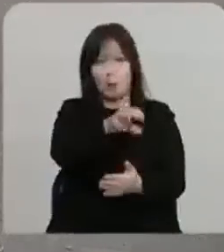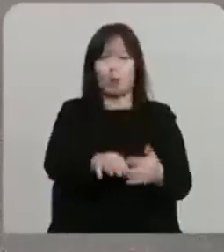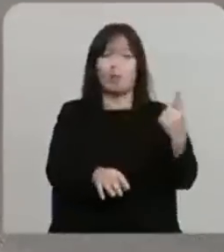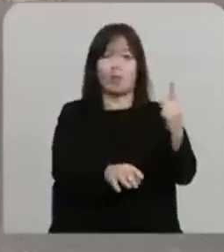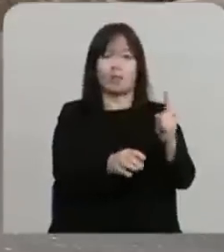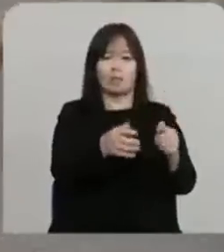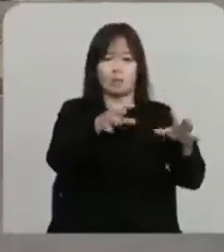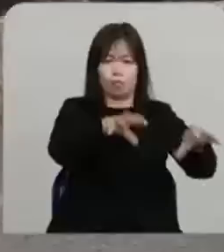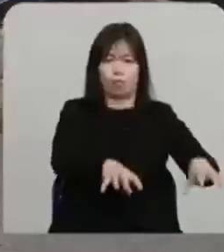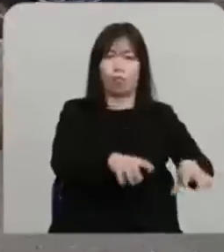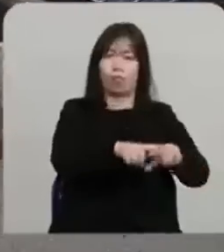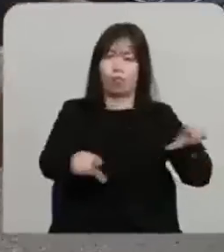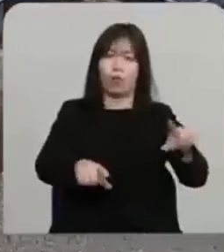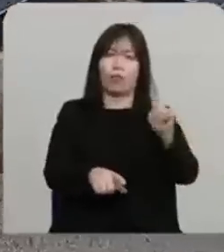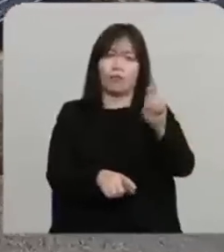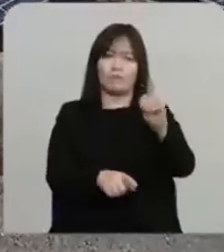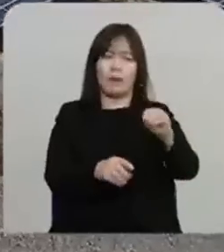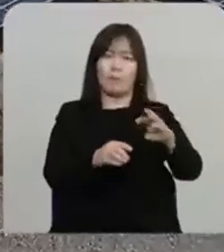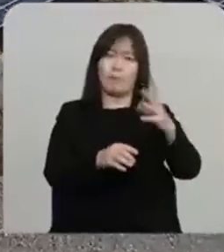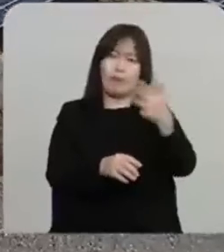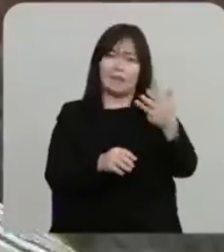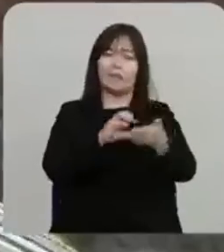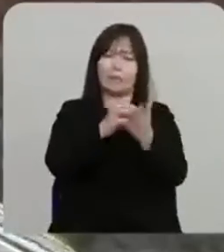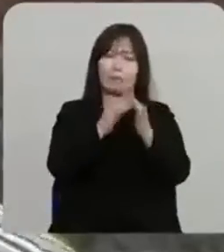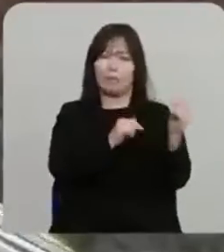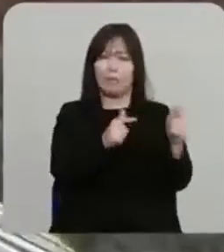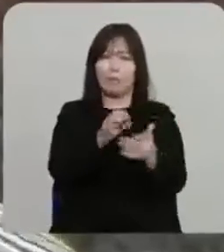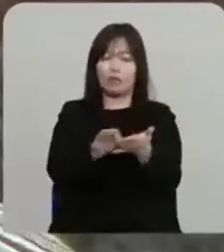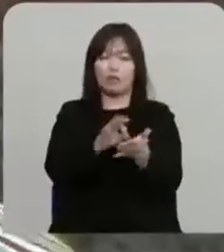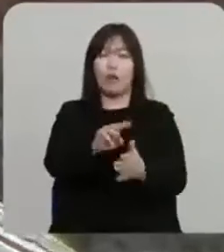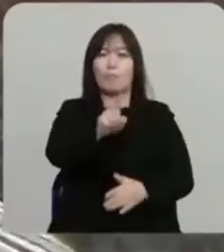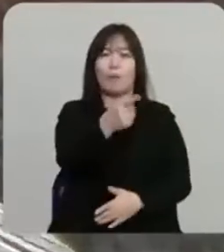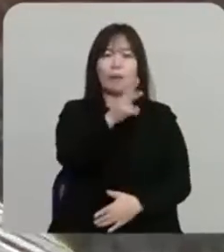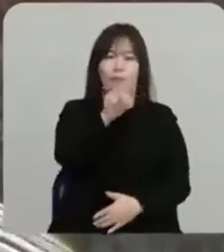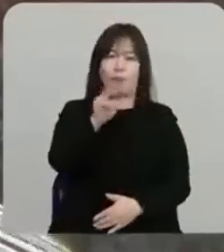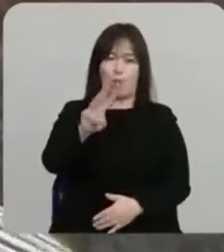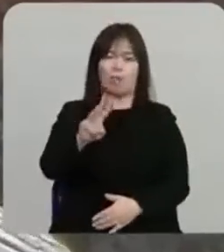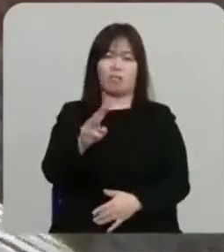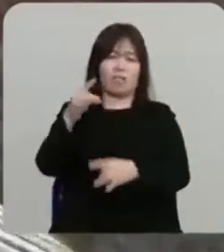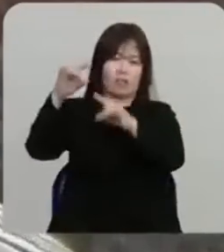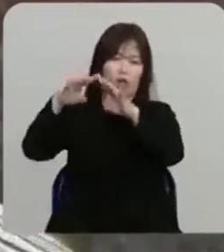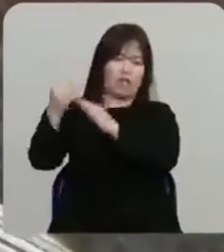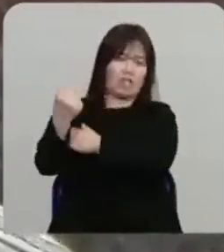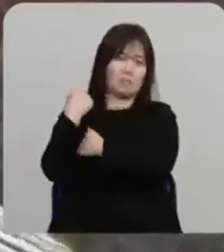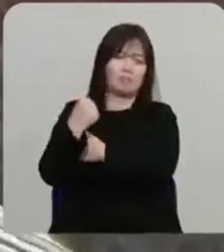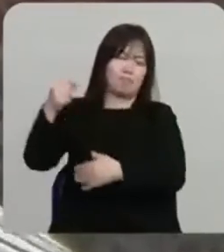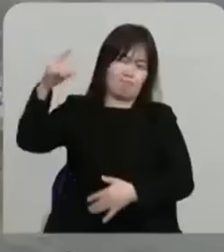1구역에선 해마다 10만 8천 가구가 쓸 수 있는 100메가와트 규모의 전력을 생산합니다.